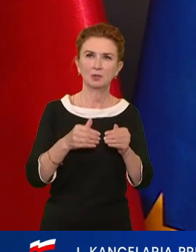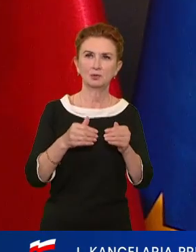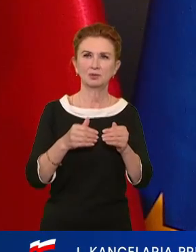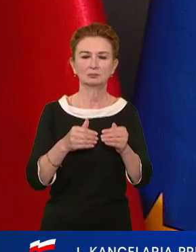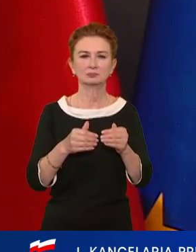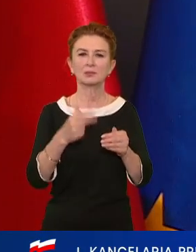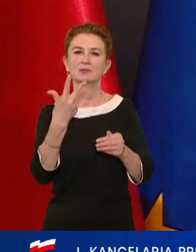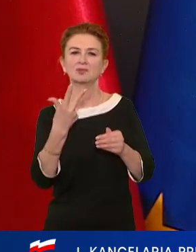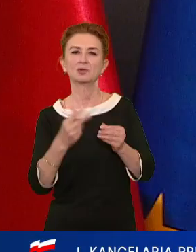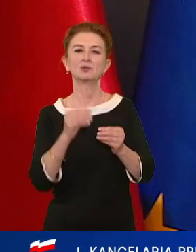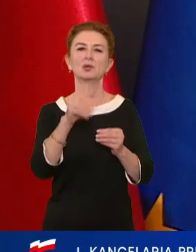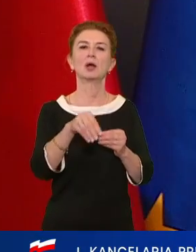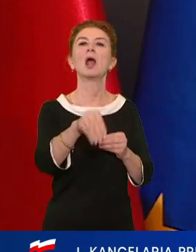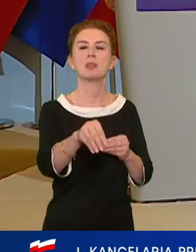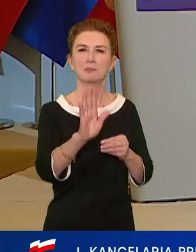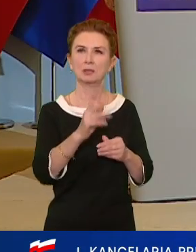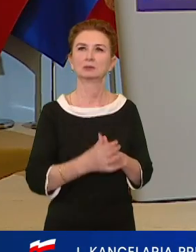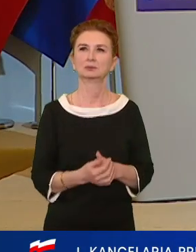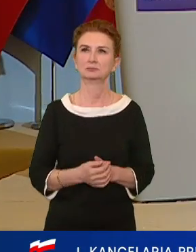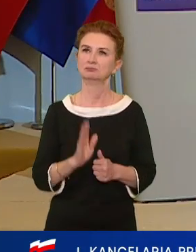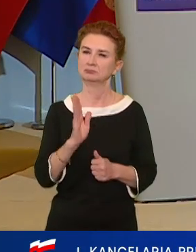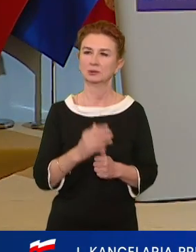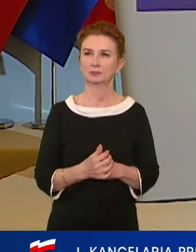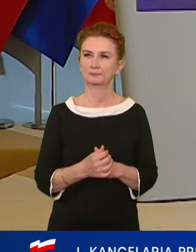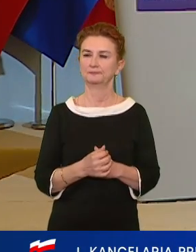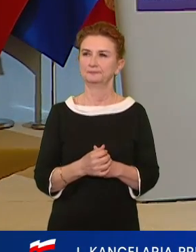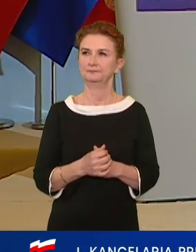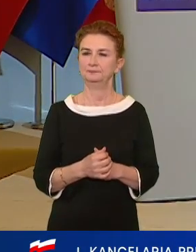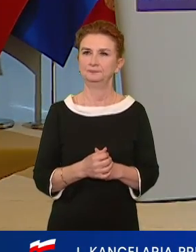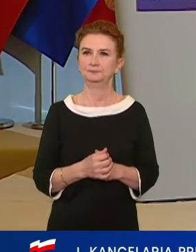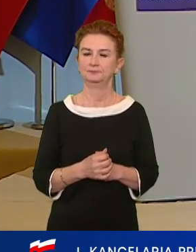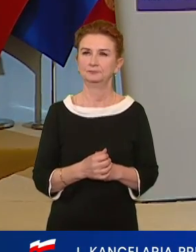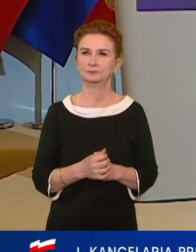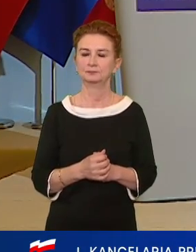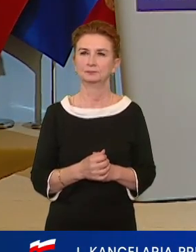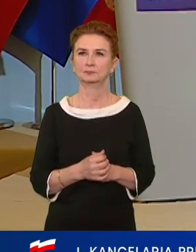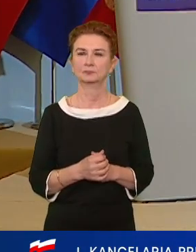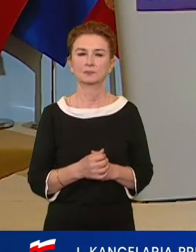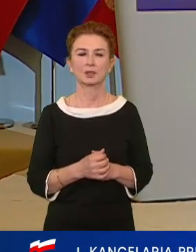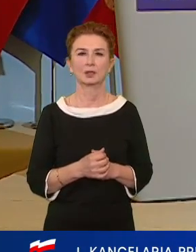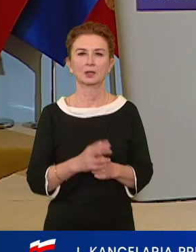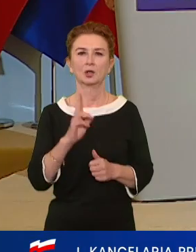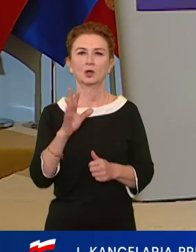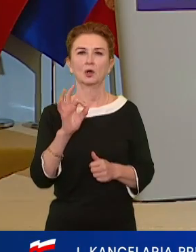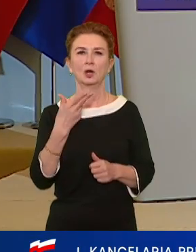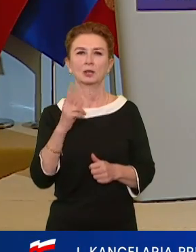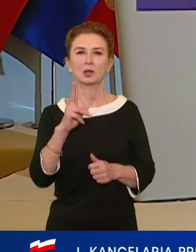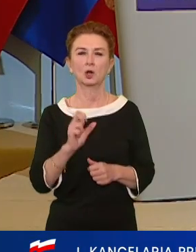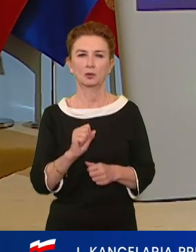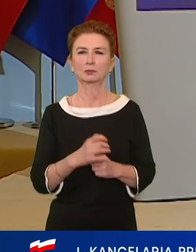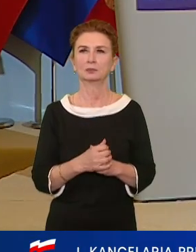etapie dziękuję bardzo proszę kolejne pytanie pytanie od redaktora michała koleżanki z rzeczpospolitej